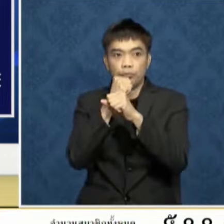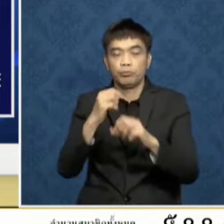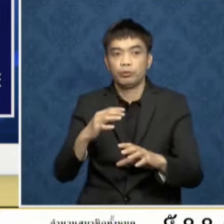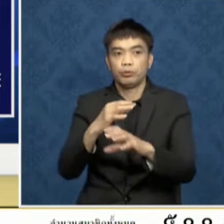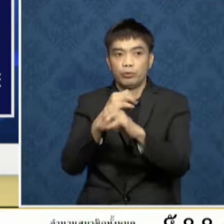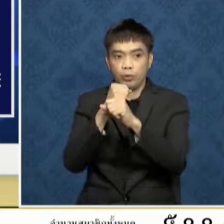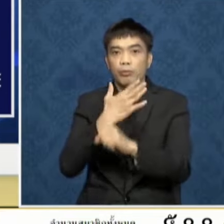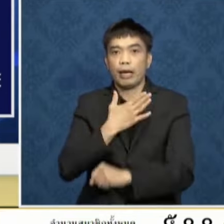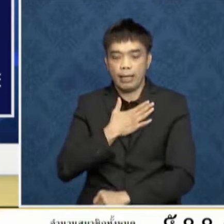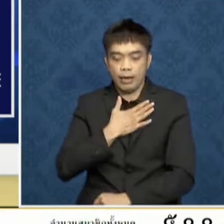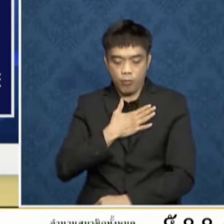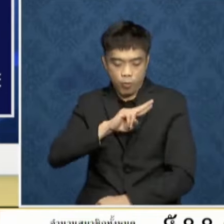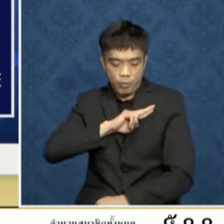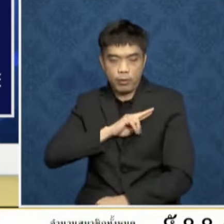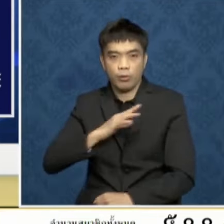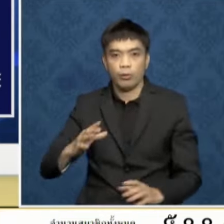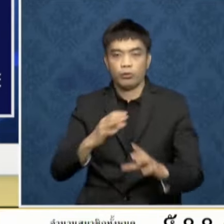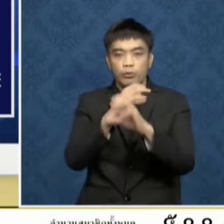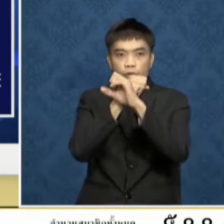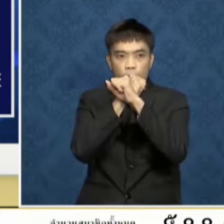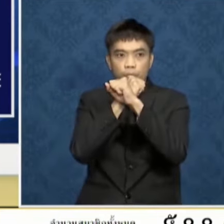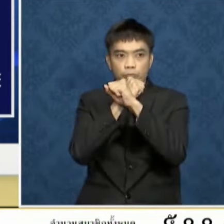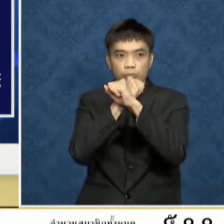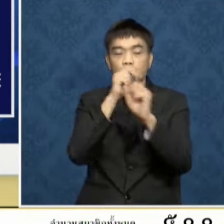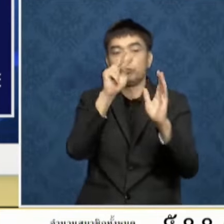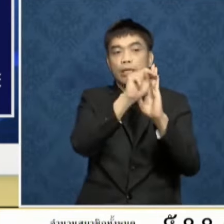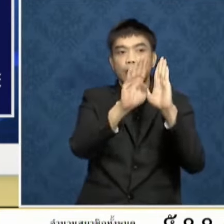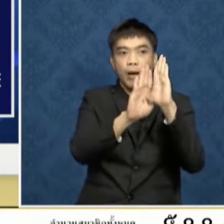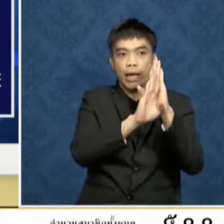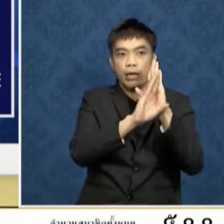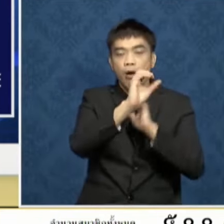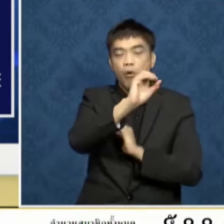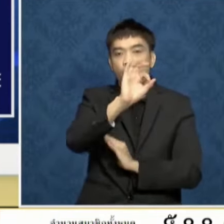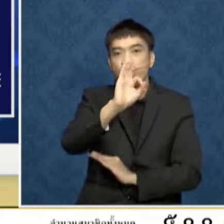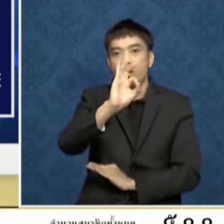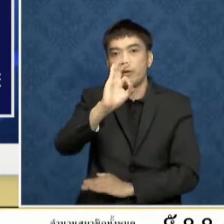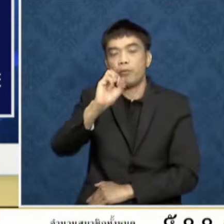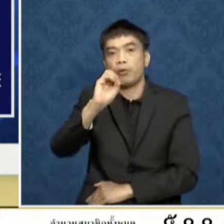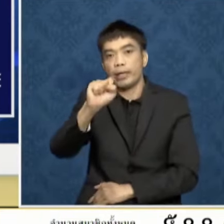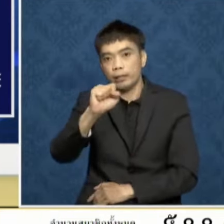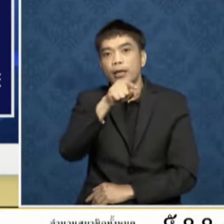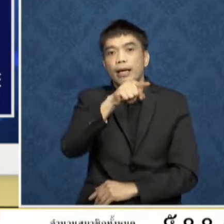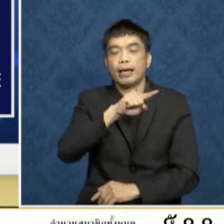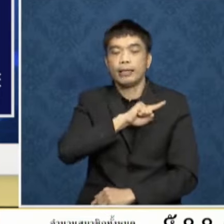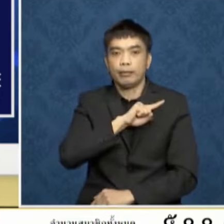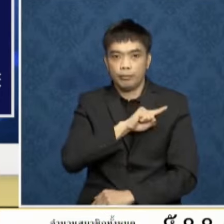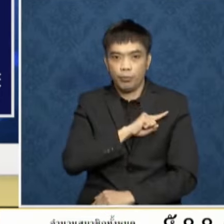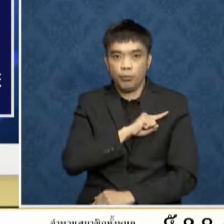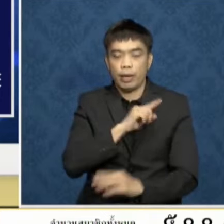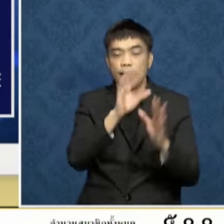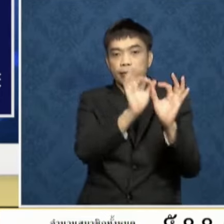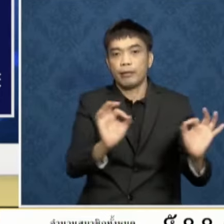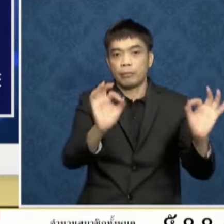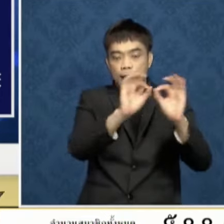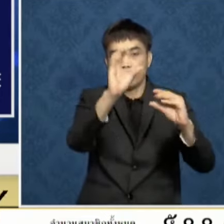ตัวดิฉันเองนี่แหละค่ะว่านโยบาย Soft Powerผ่านโครงการโ Forceเนี่ยที่เป็นนโยบายเรือธงเนี่ยได้รับงบ